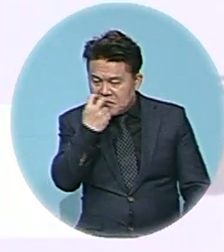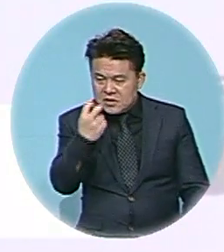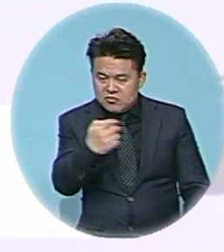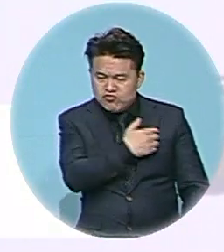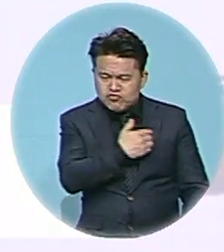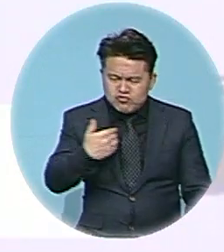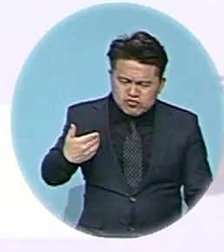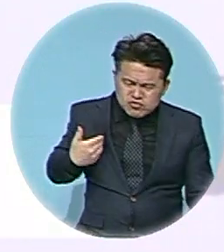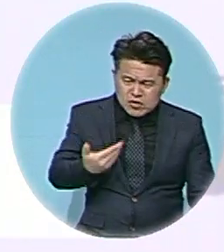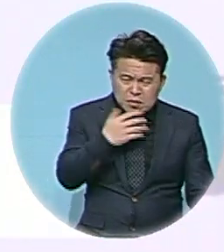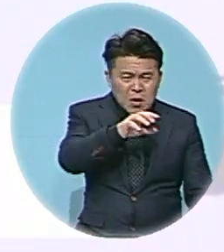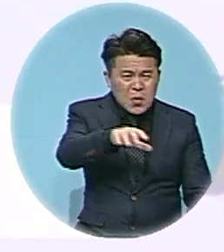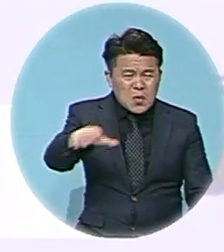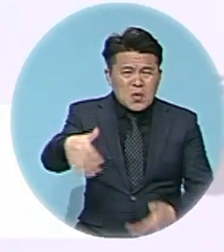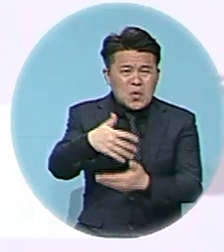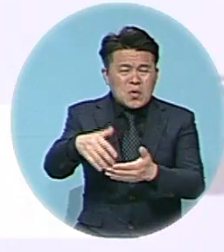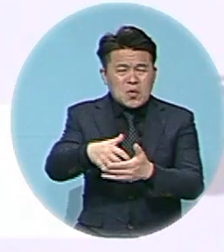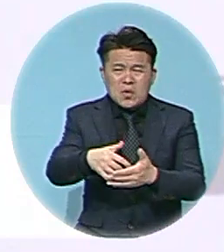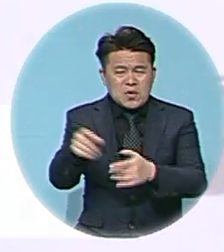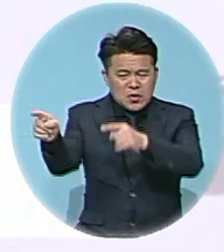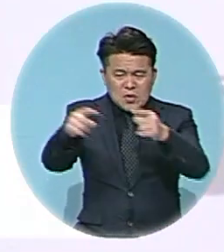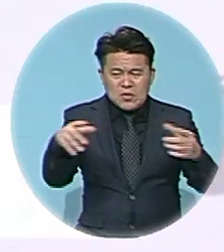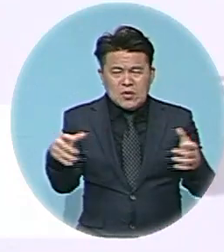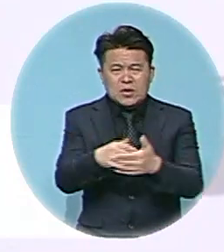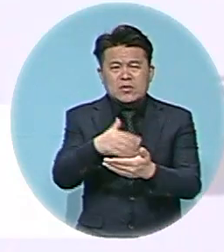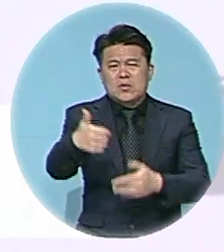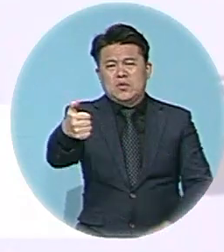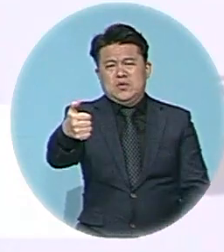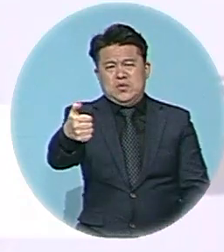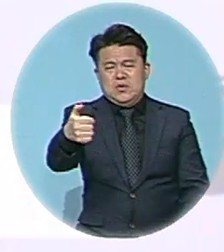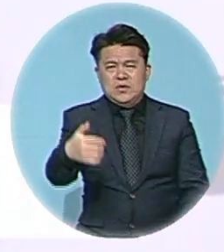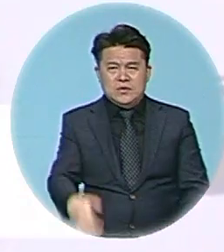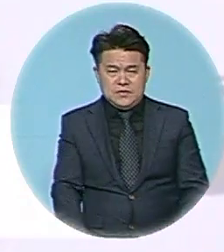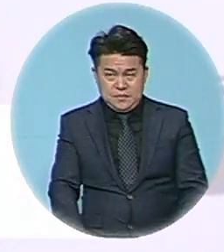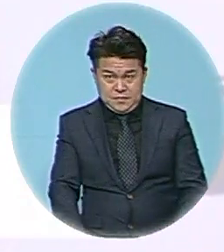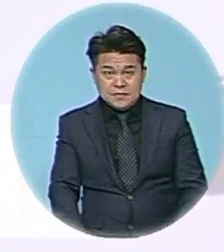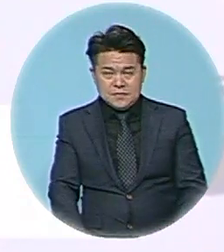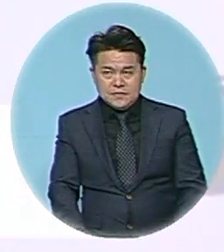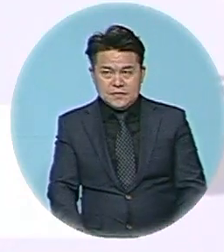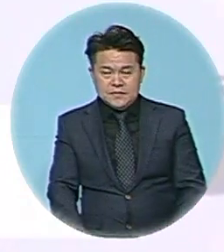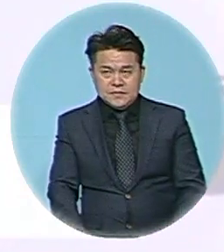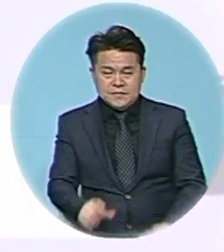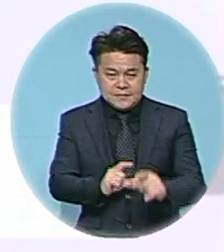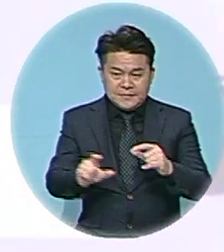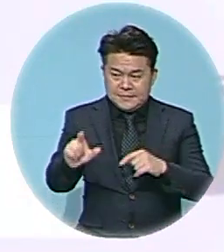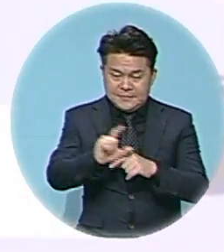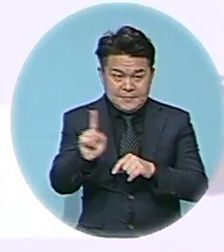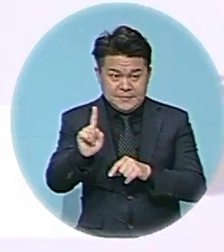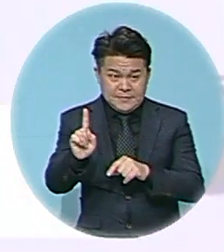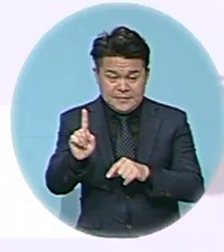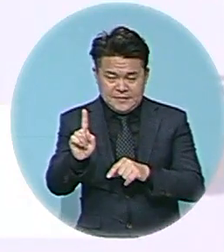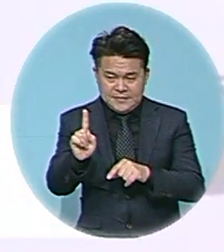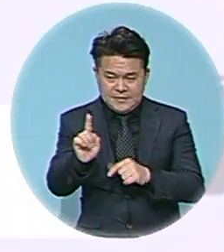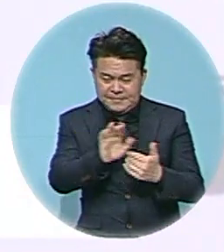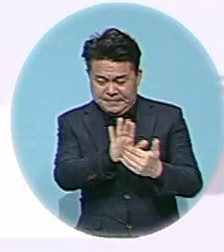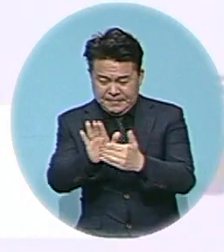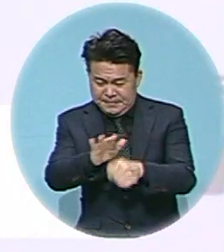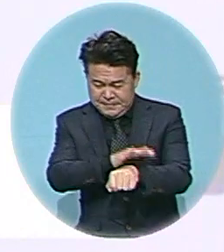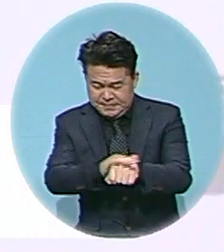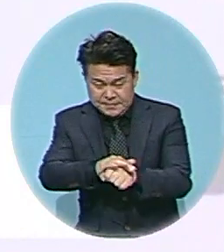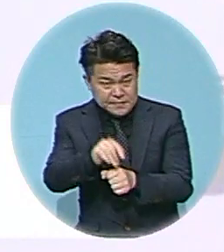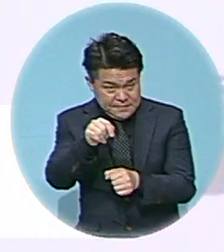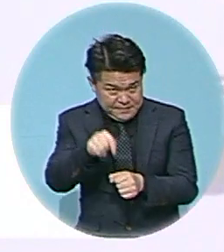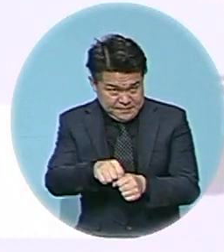제대로 수행할 수 있는 기간이 50여 개인 것으로 파악을 하고 있습니다. 좀 더 효과적인 방역망을 형성하기